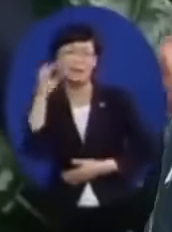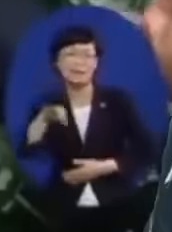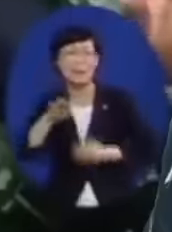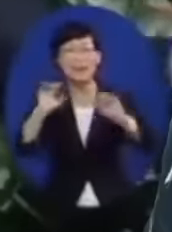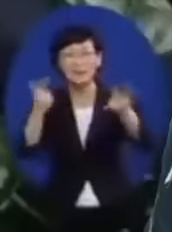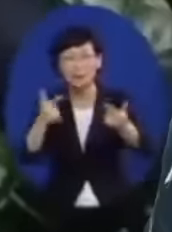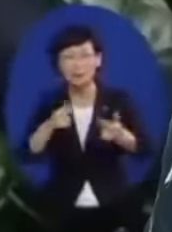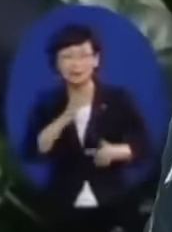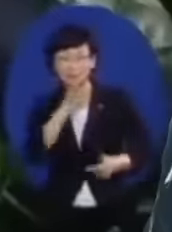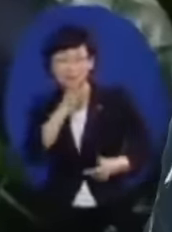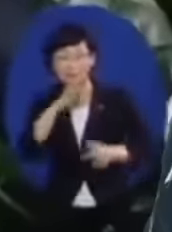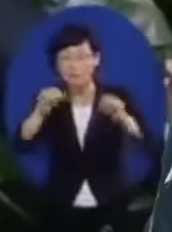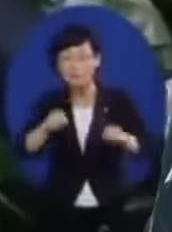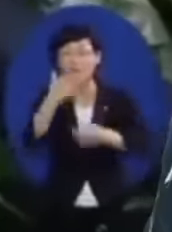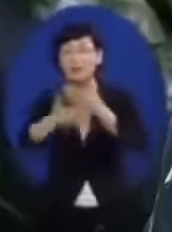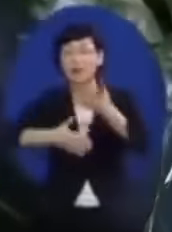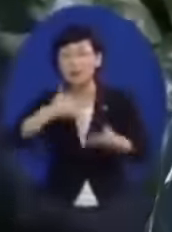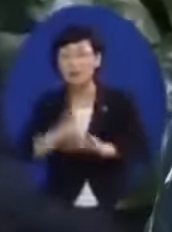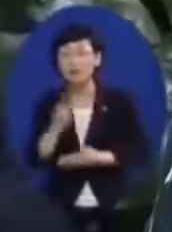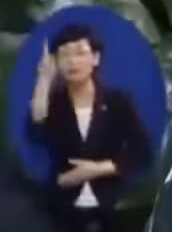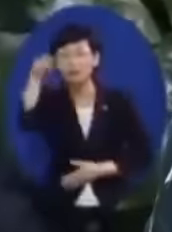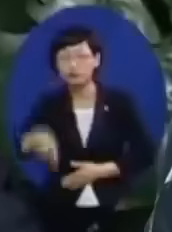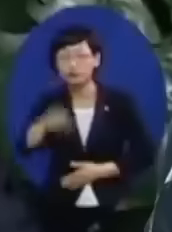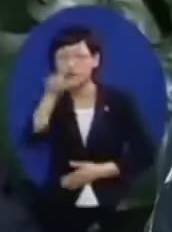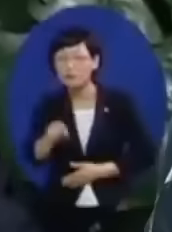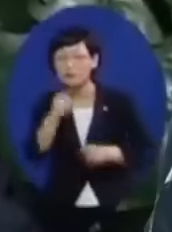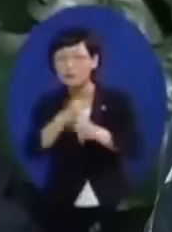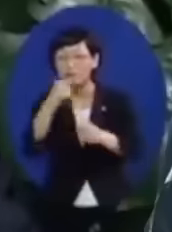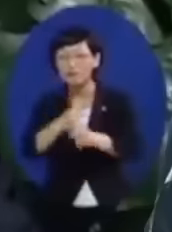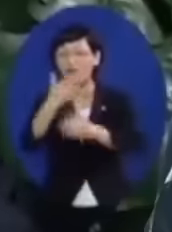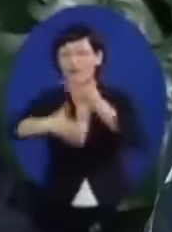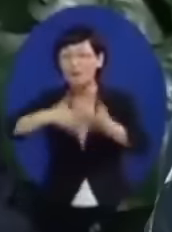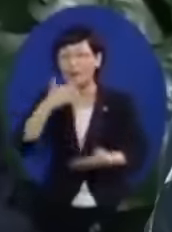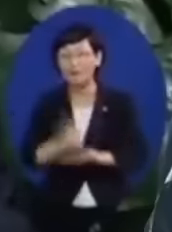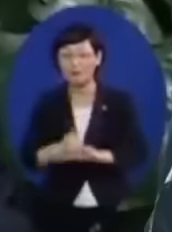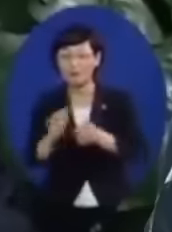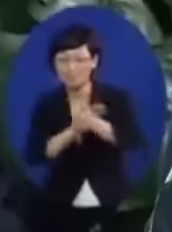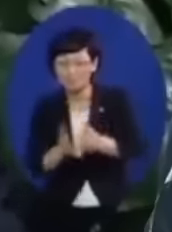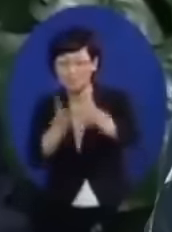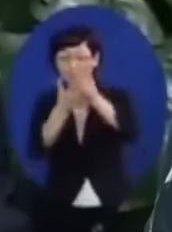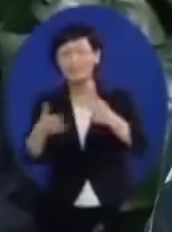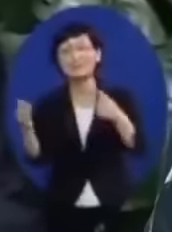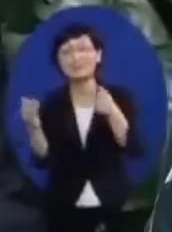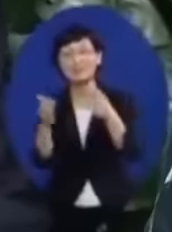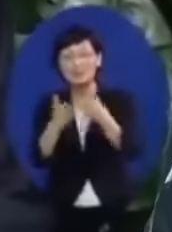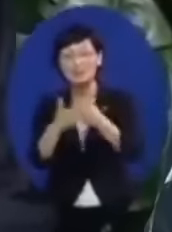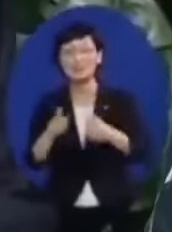아니라 참으로 살아계신 우주와 만물을 지은 하나님을 섬기기 때문에